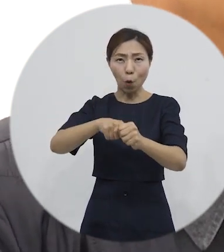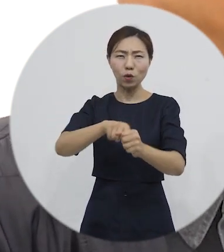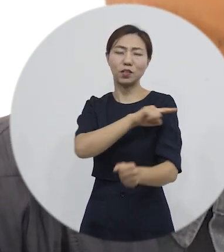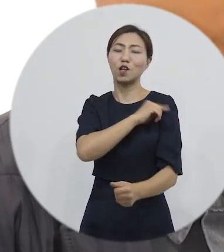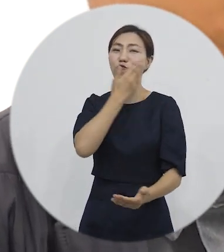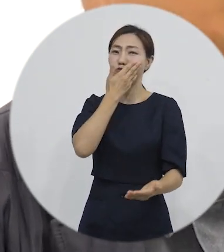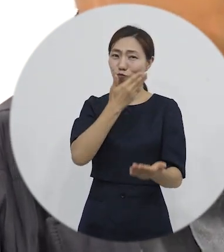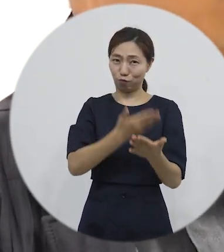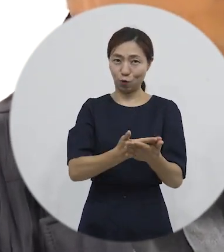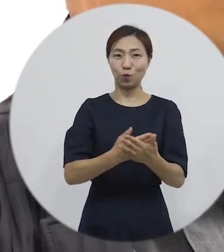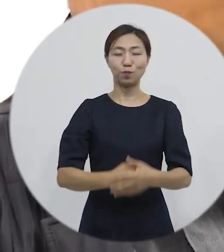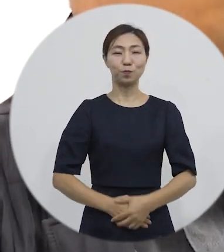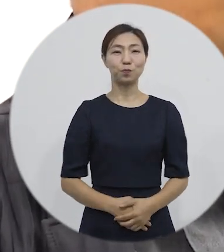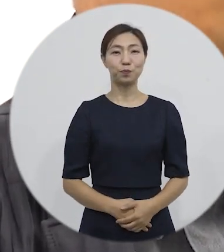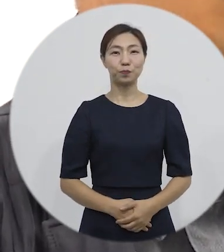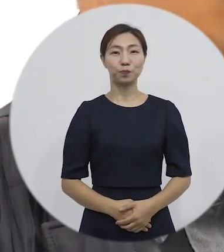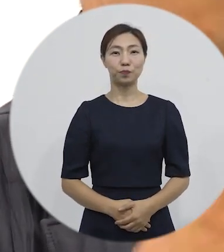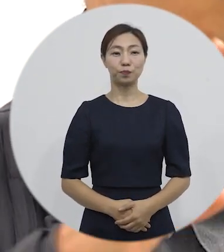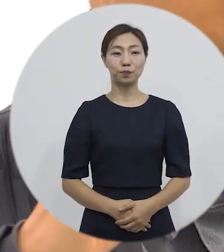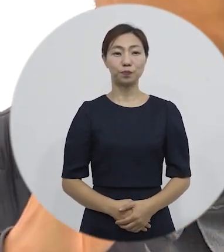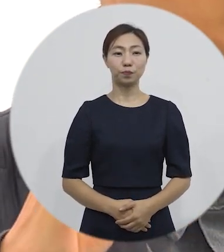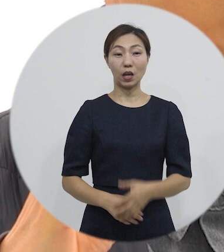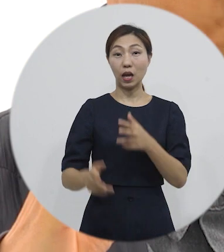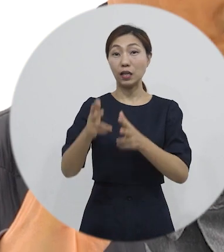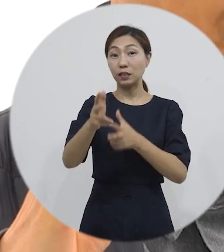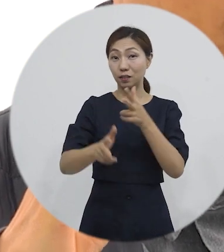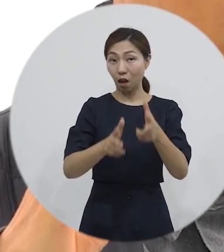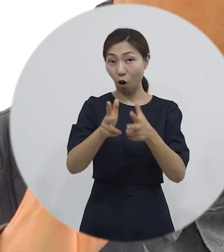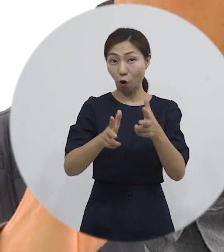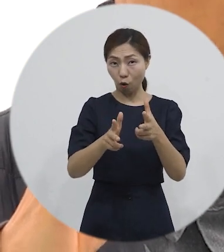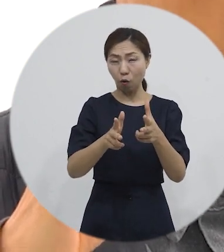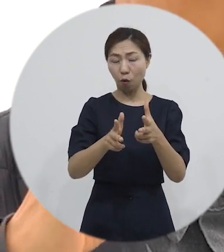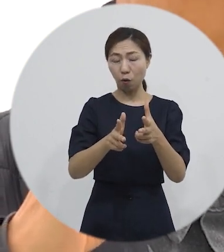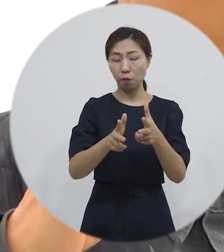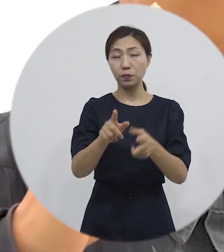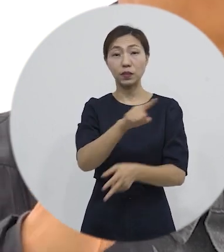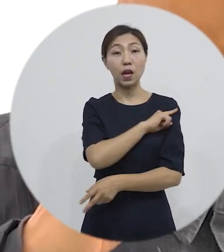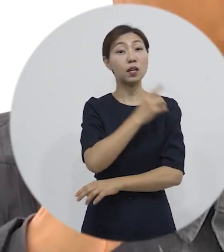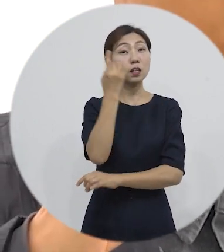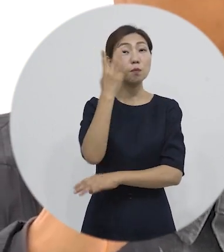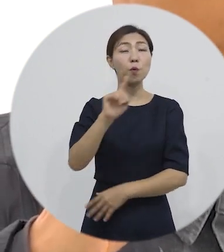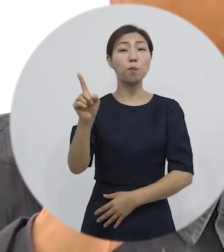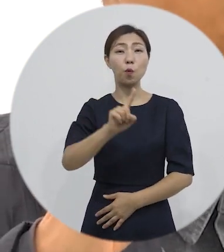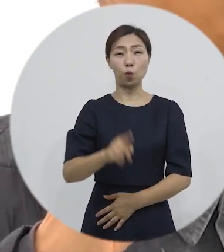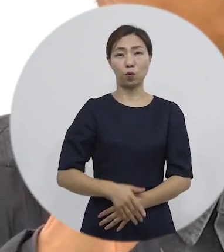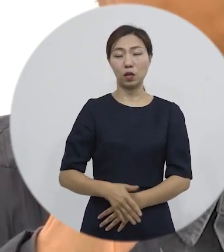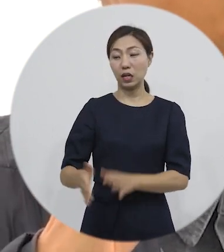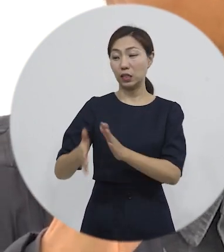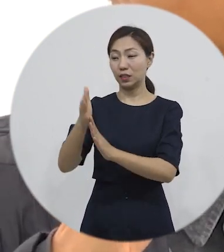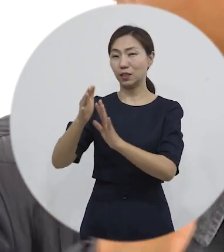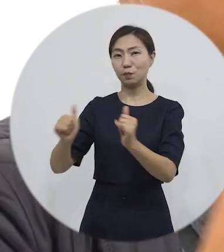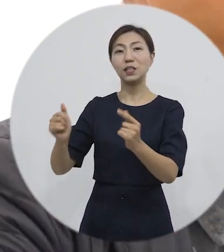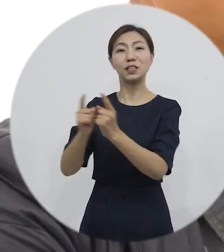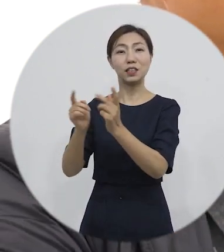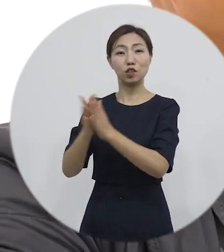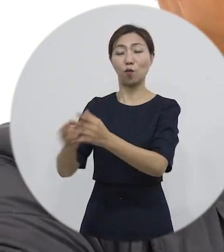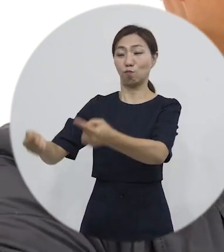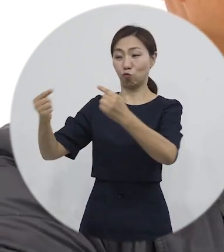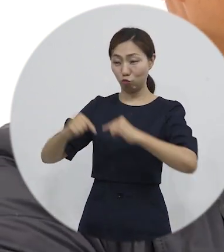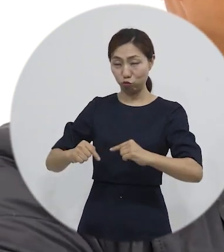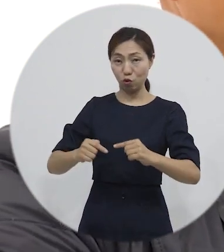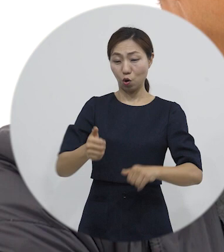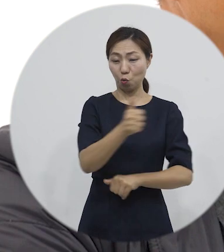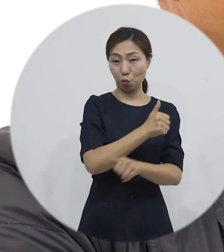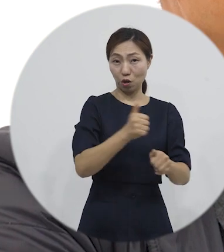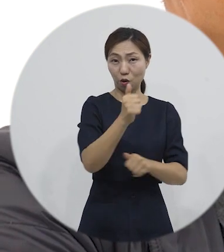좋겠습니다. 기본적으로 사업이라고 하는 건 여러분들이 사업을 제안하고 또 참여예산위원회에서 사업을